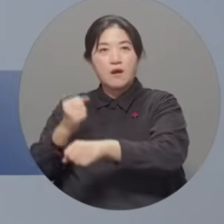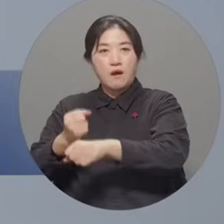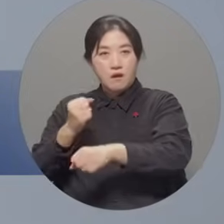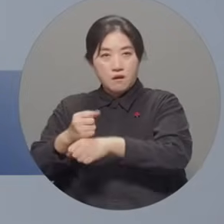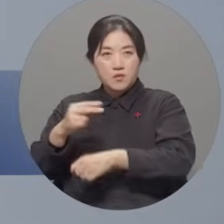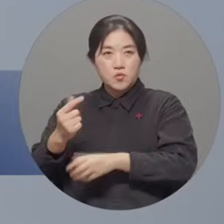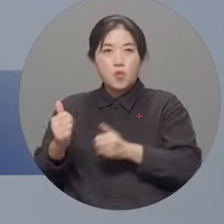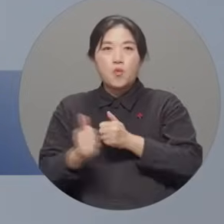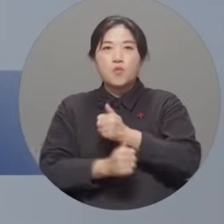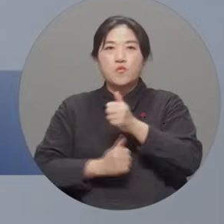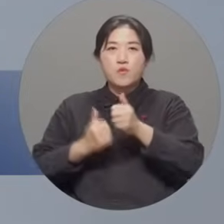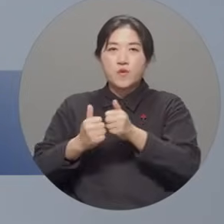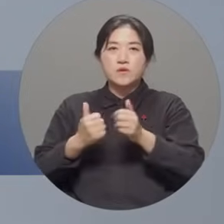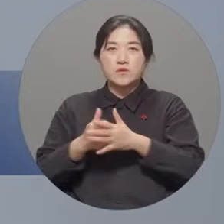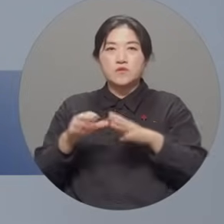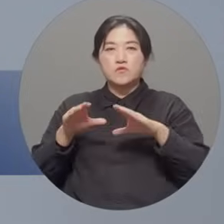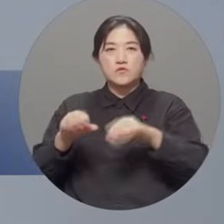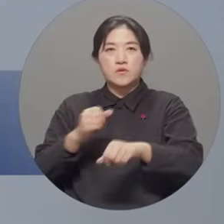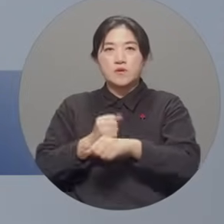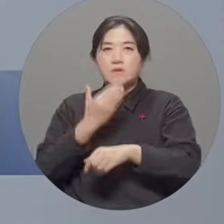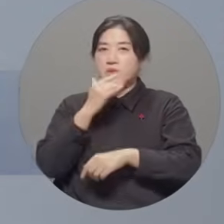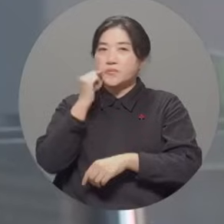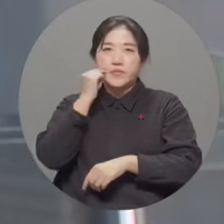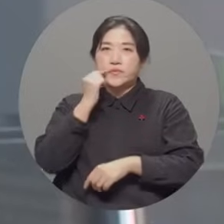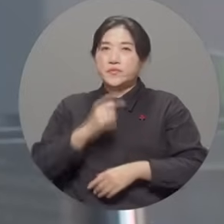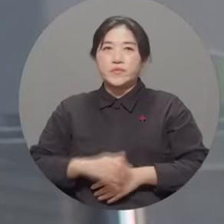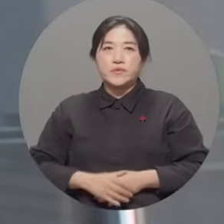하더라도 위원회가 중단하도록 할 수는 없습니다.